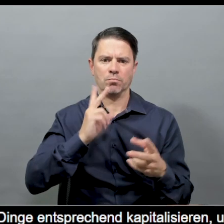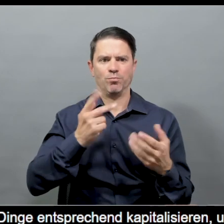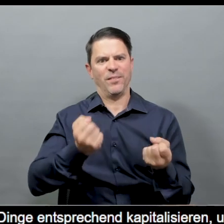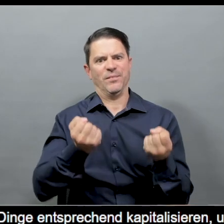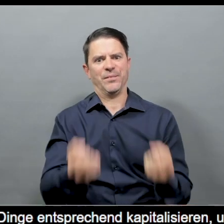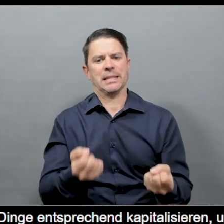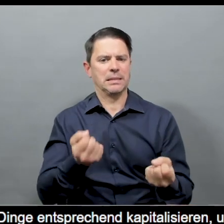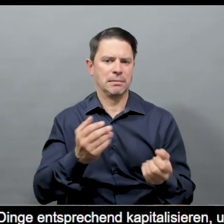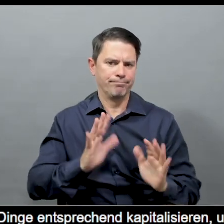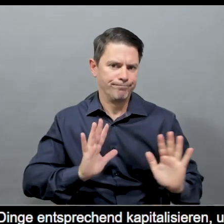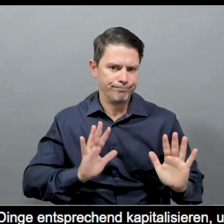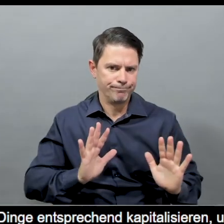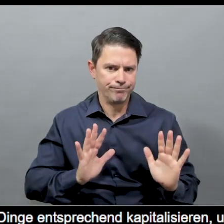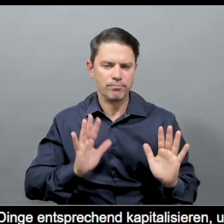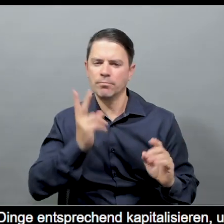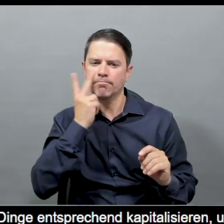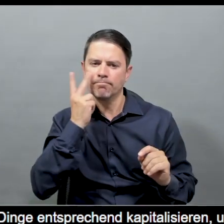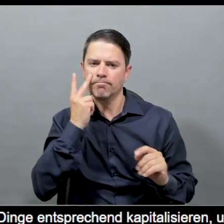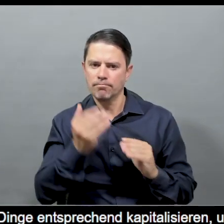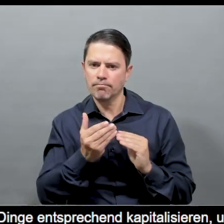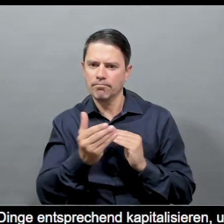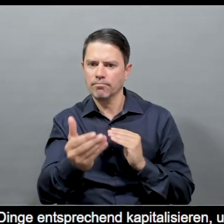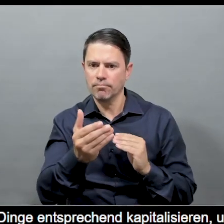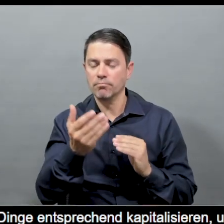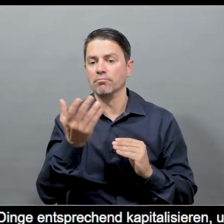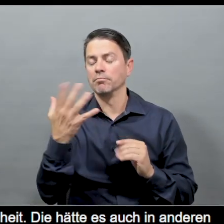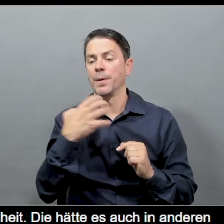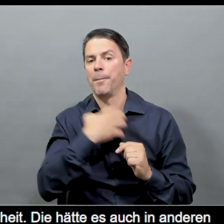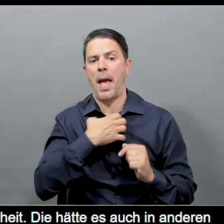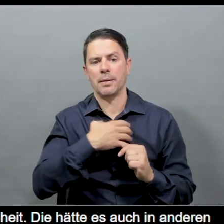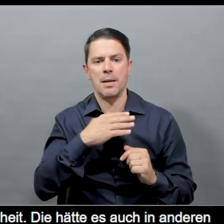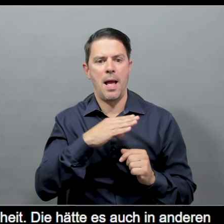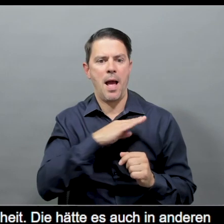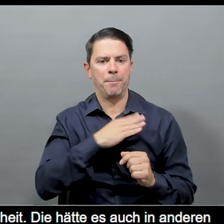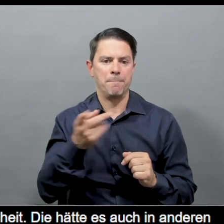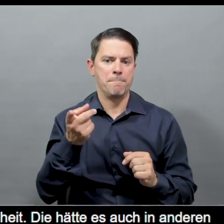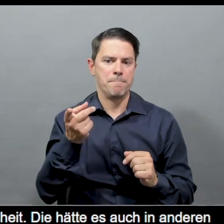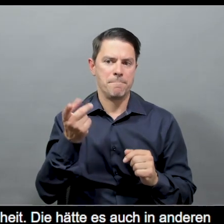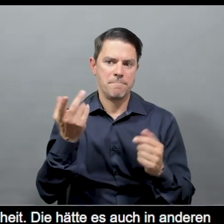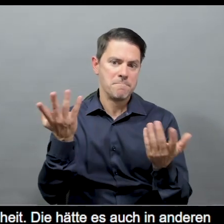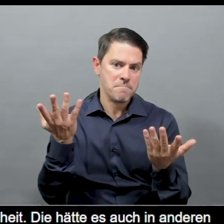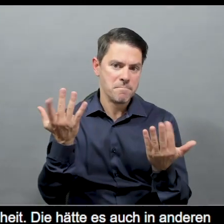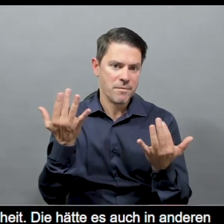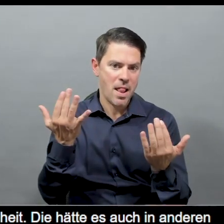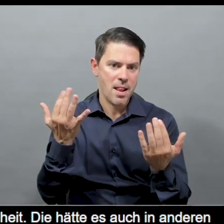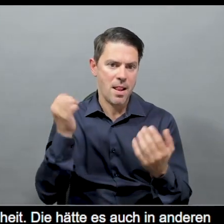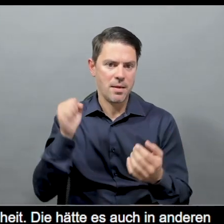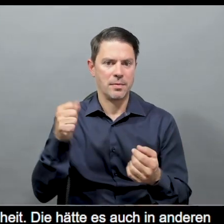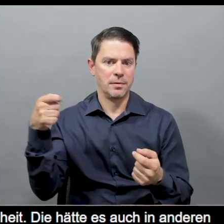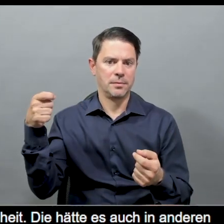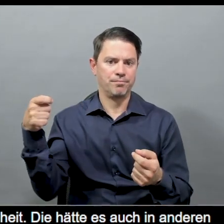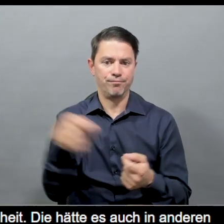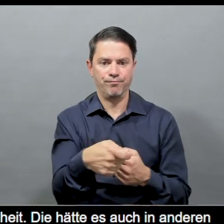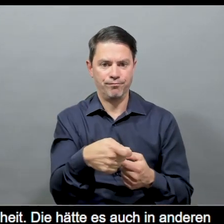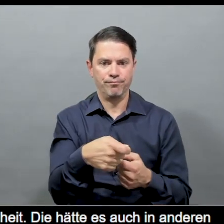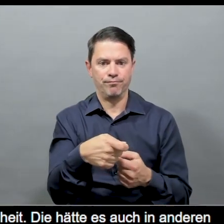übernommen werden kann. Also nicht im Schneckentempo, sondern wir gehen das sehr forscht jetzt an. Da muss es geplant werden. Und ich muss schon sagen, Sie müssen 1056 Wohnungen